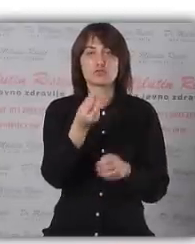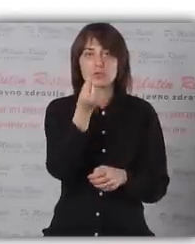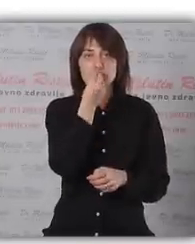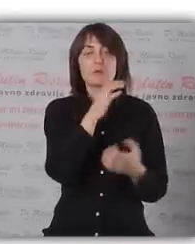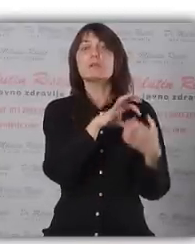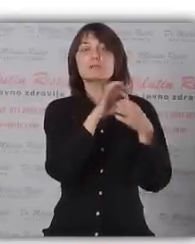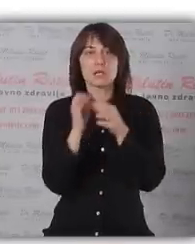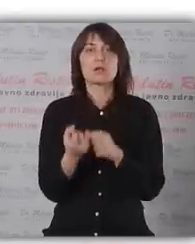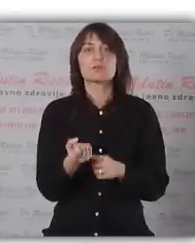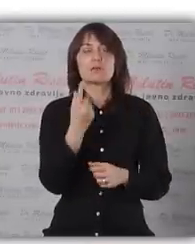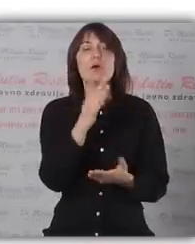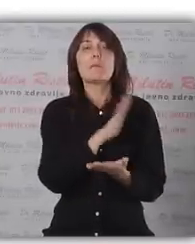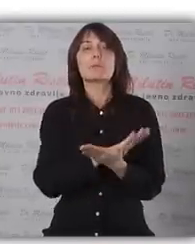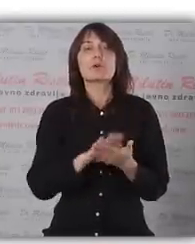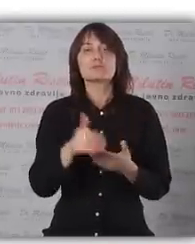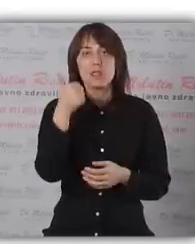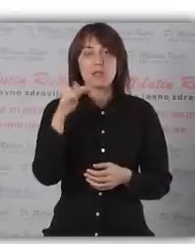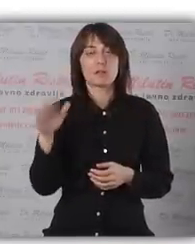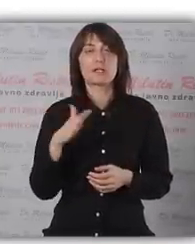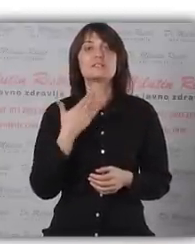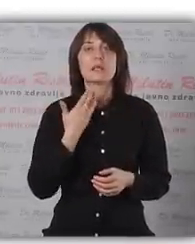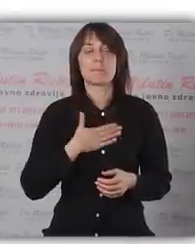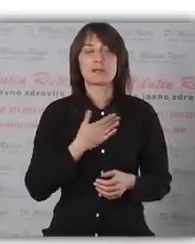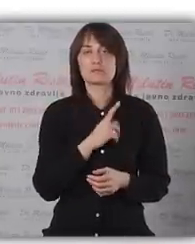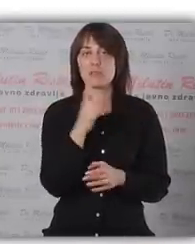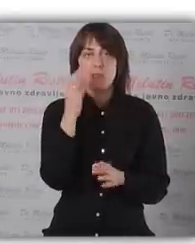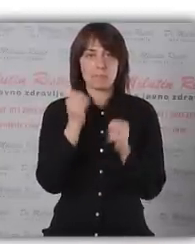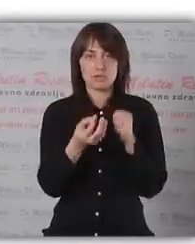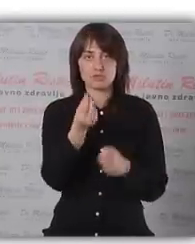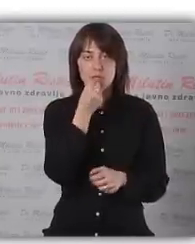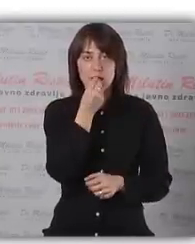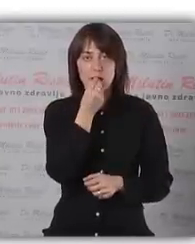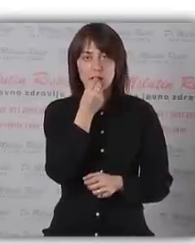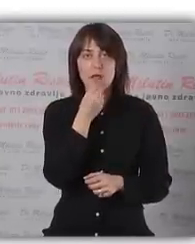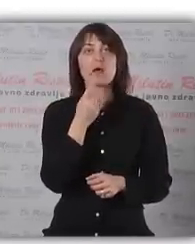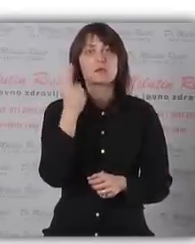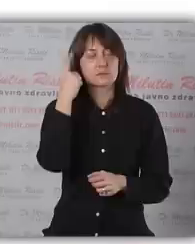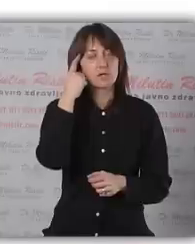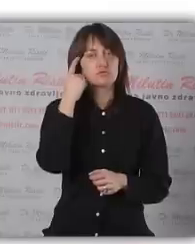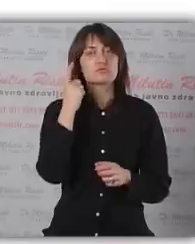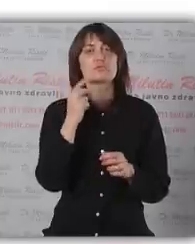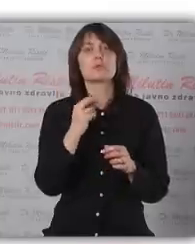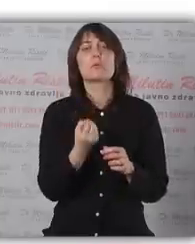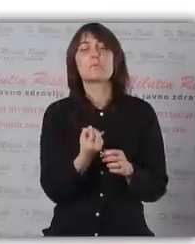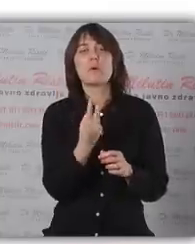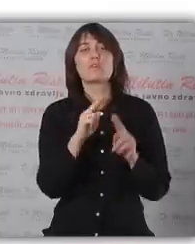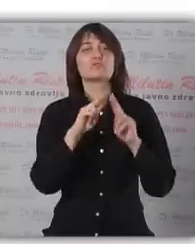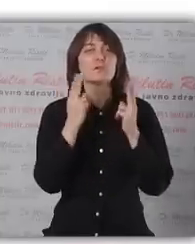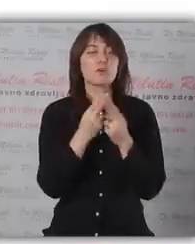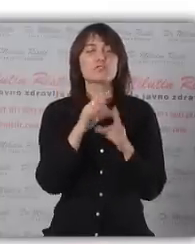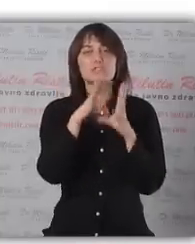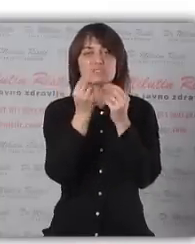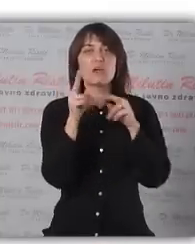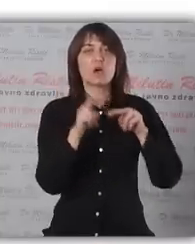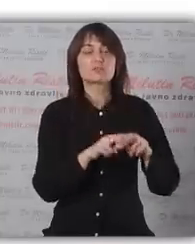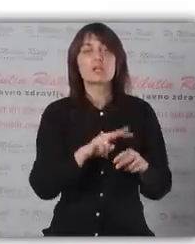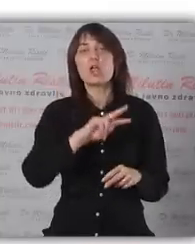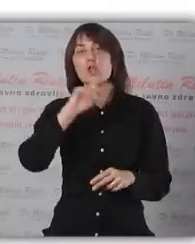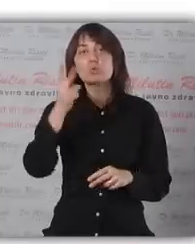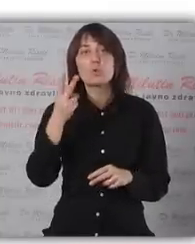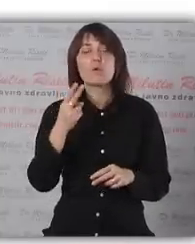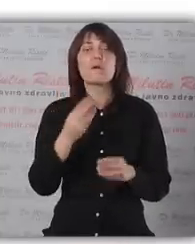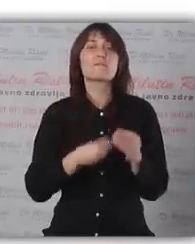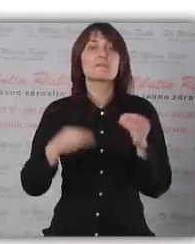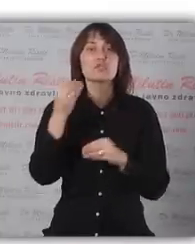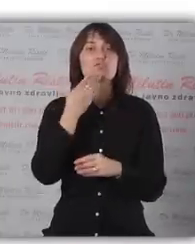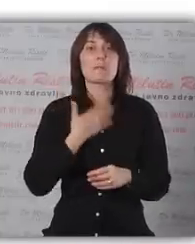nemlečnu ishranu, često se dešava da prosto jednoj deci prija ta nemlečna hrana, dakle povrće, voće i sve ostalo što se uvodi,